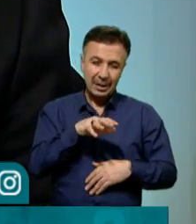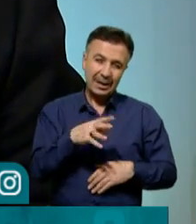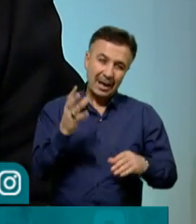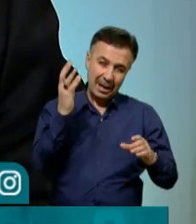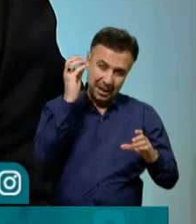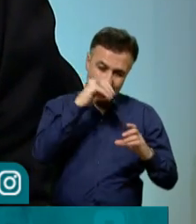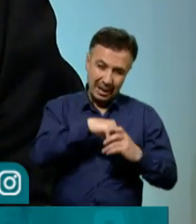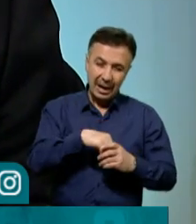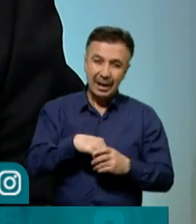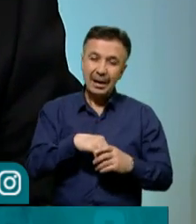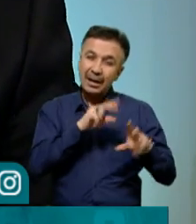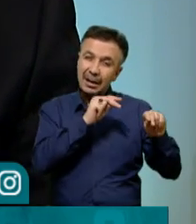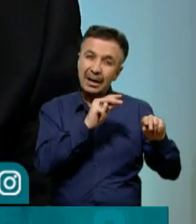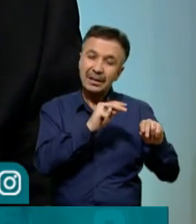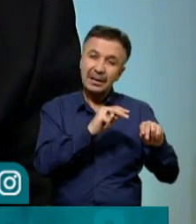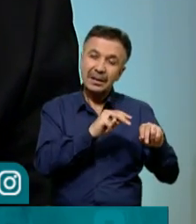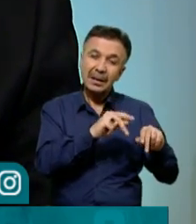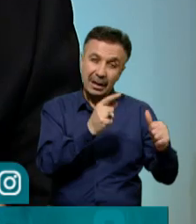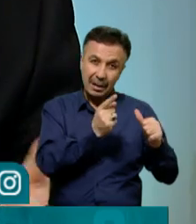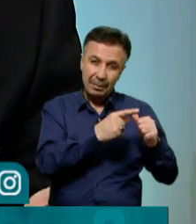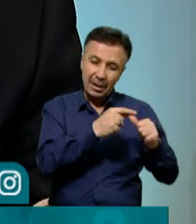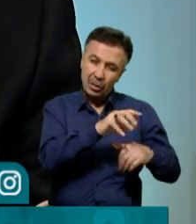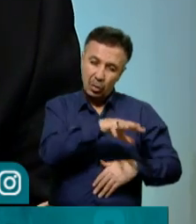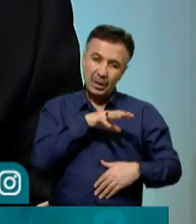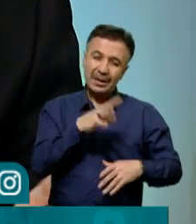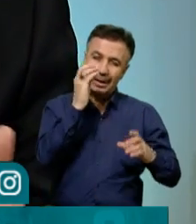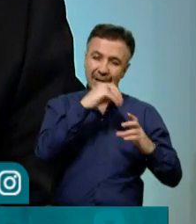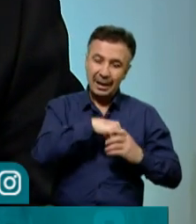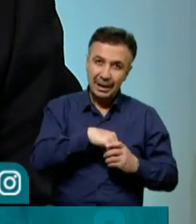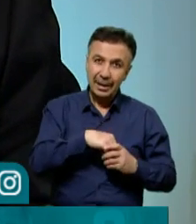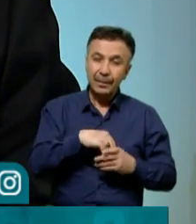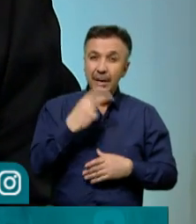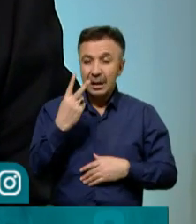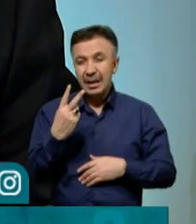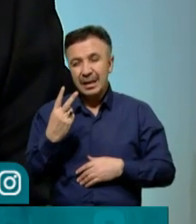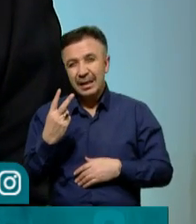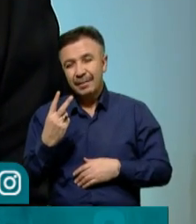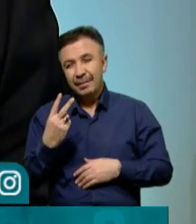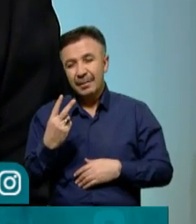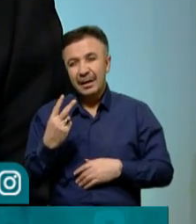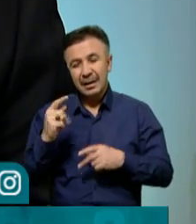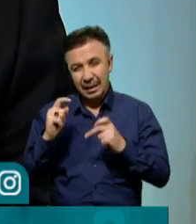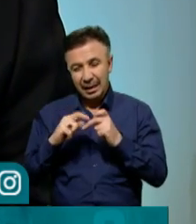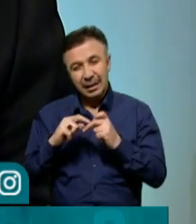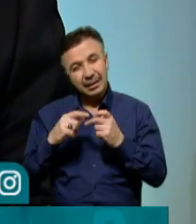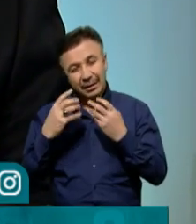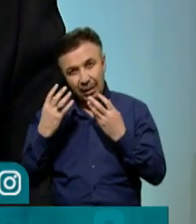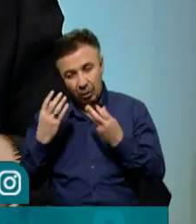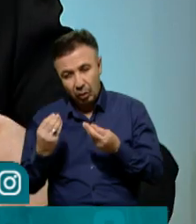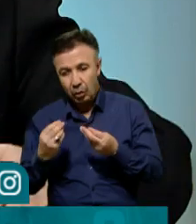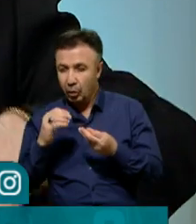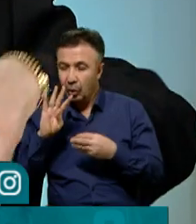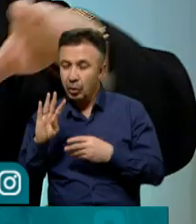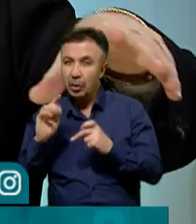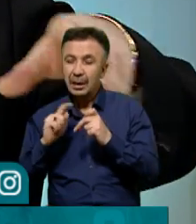olarak duha kılıyorsanız bu da dahil. Çünkü iki rekatta bir kılabilirsiniz, dört rekatta bir selamla da kılabilirsiniz duhayı. Demek